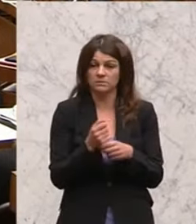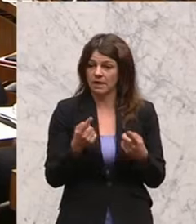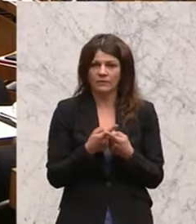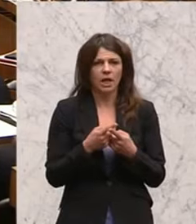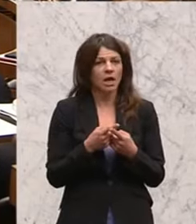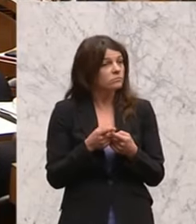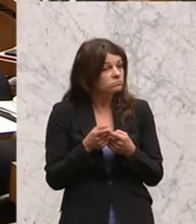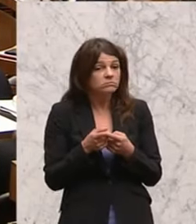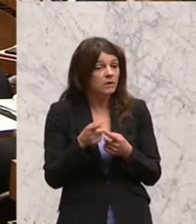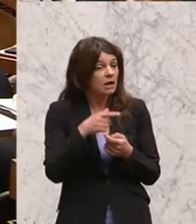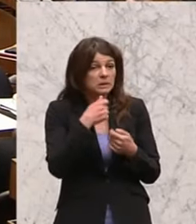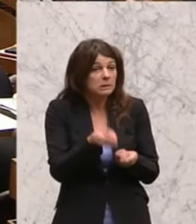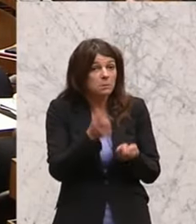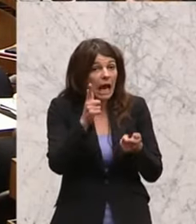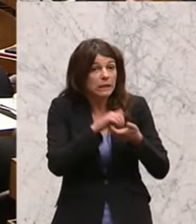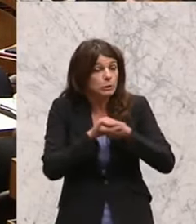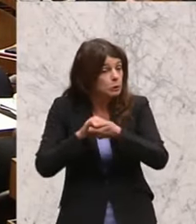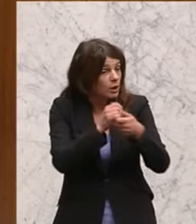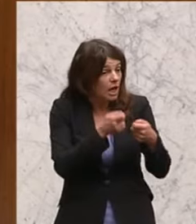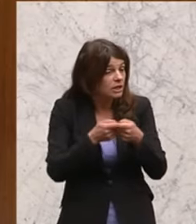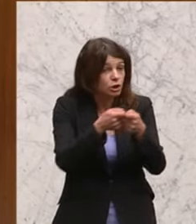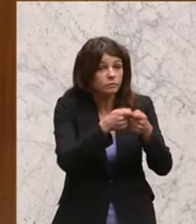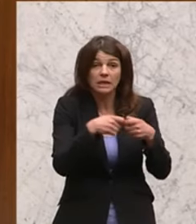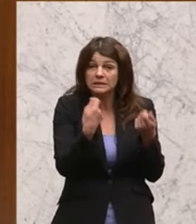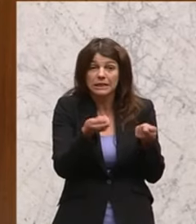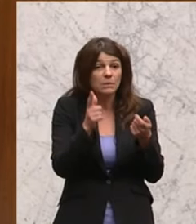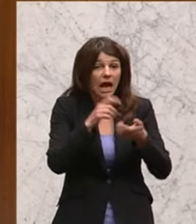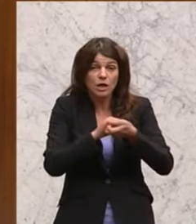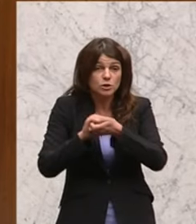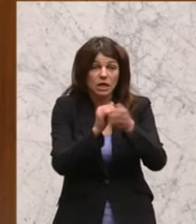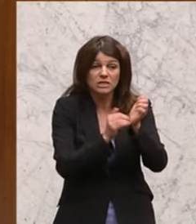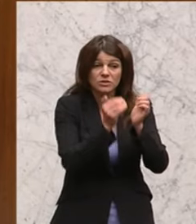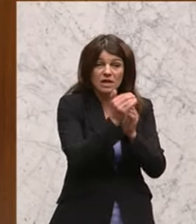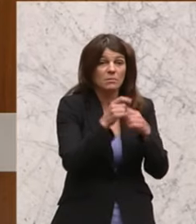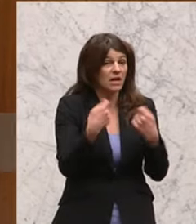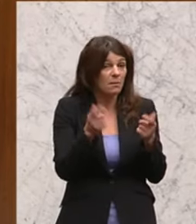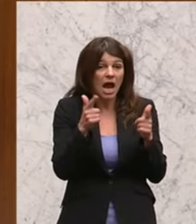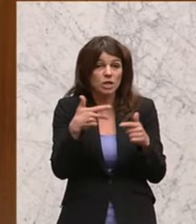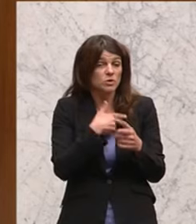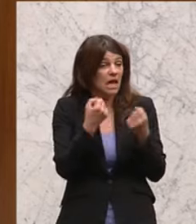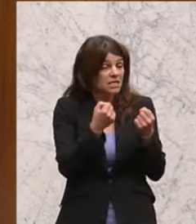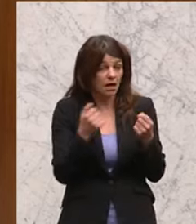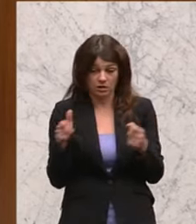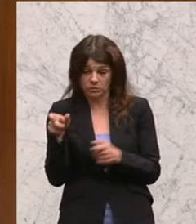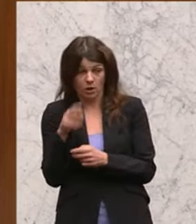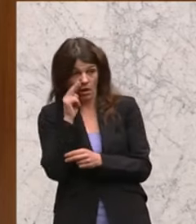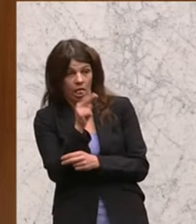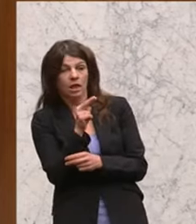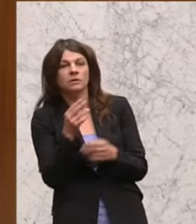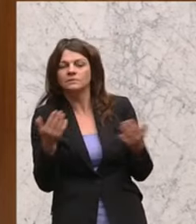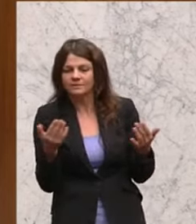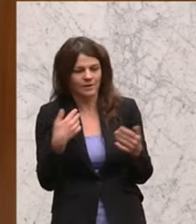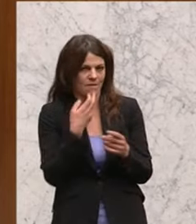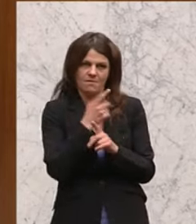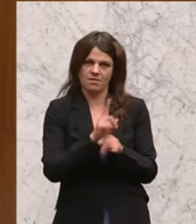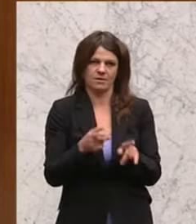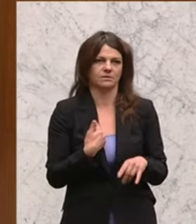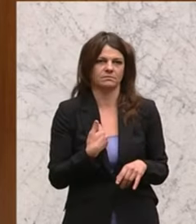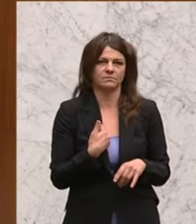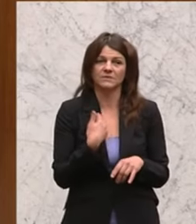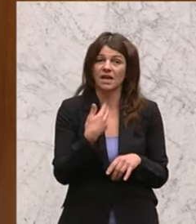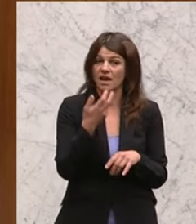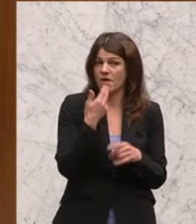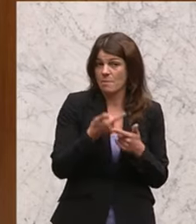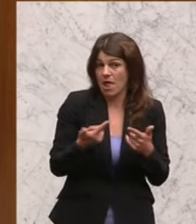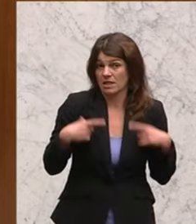die Solidarität der Gesellschaft und auf ein System und Netz der sozialen Sicherheit verlassen können. Ich will in einem